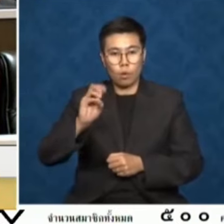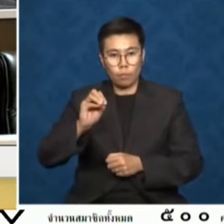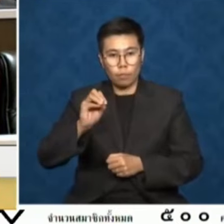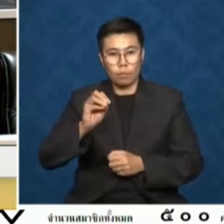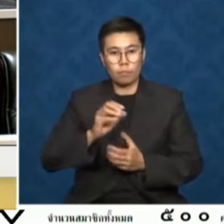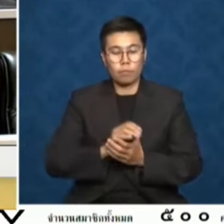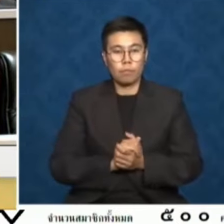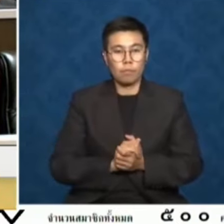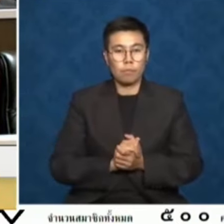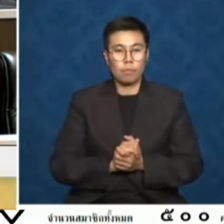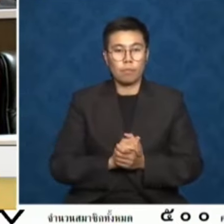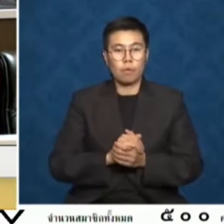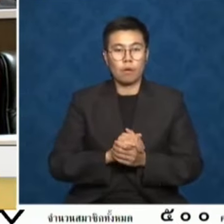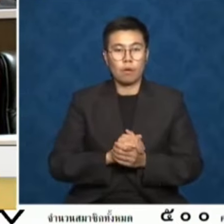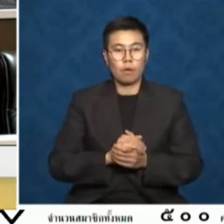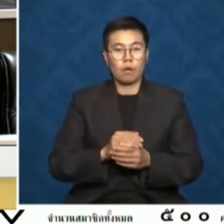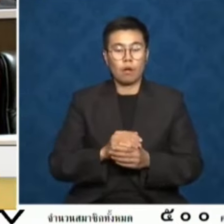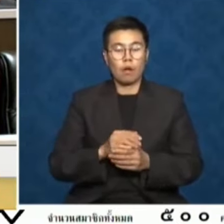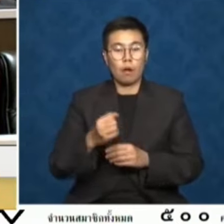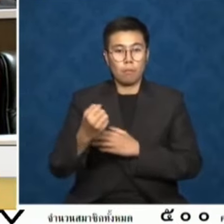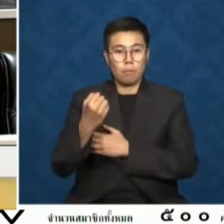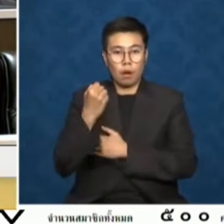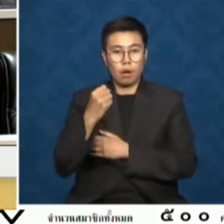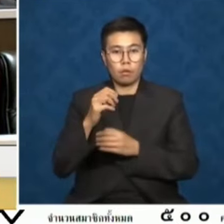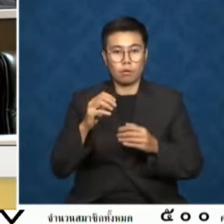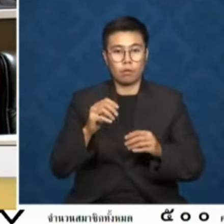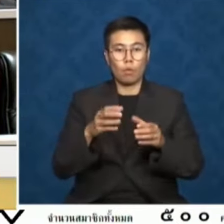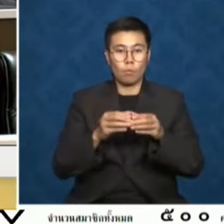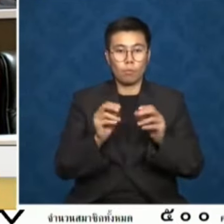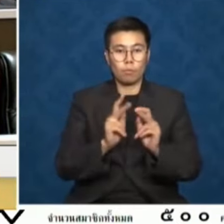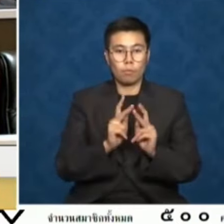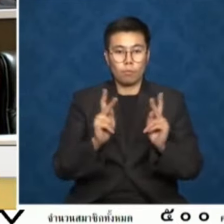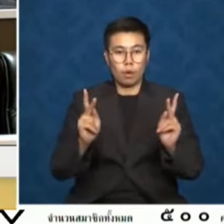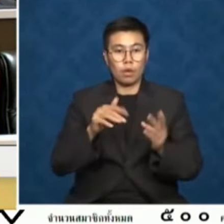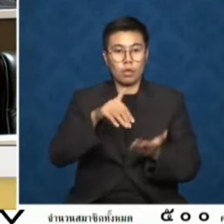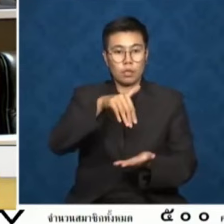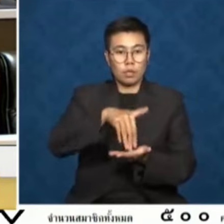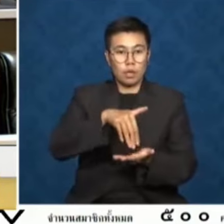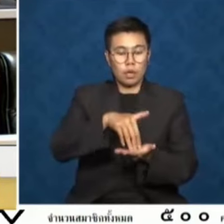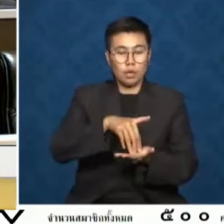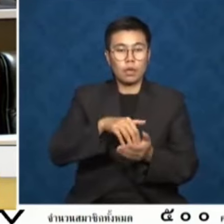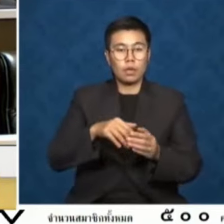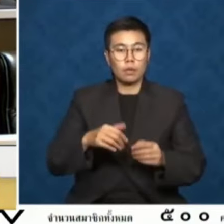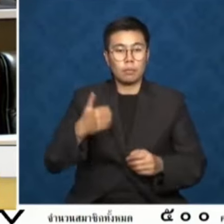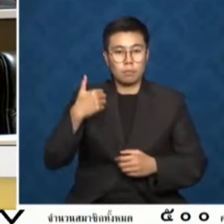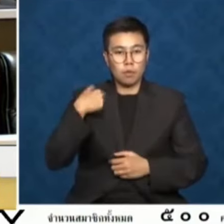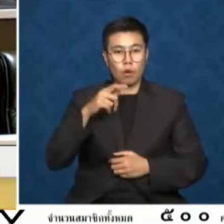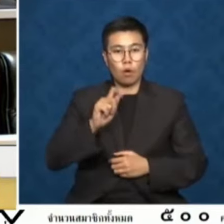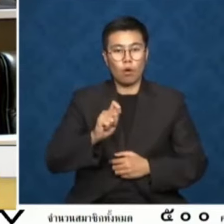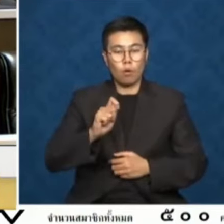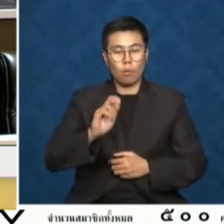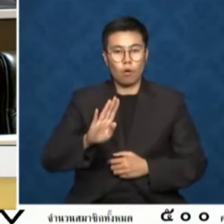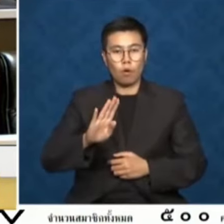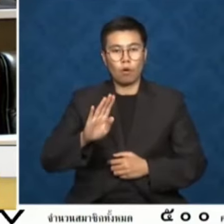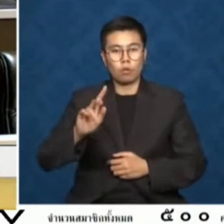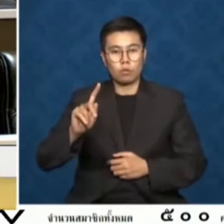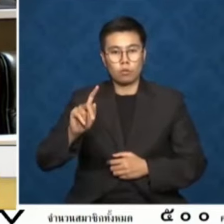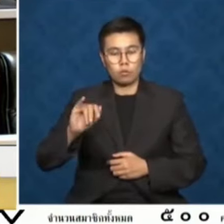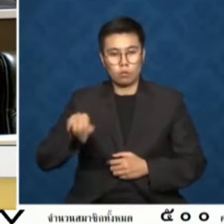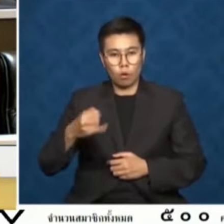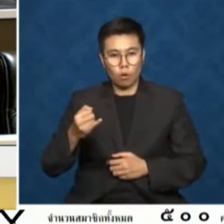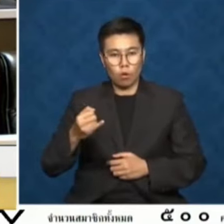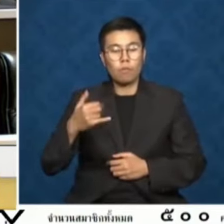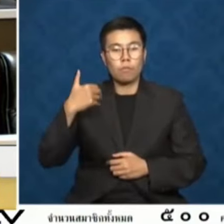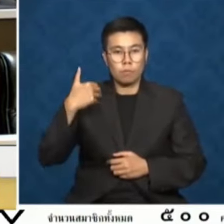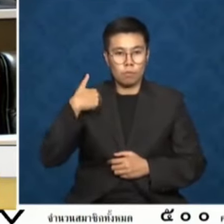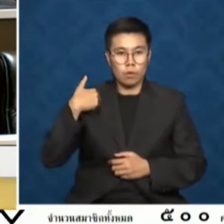21 กุมภาพันธ์พุทธศักราช 2560ให้อำนาจหน้าที่คณะกรรมการกลางข้าราชการองค์การบริหารส่วนจังหวัดคณะกรรมการ